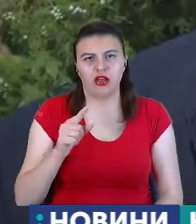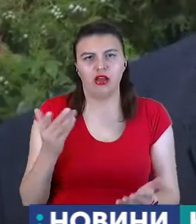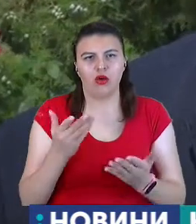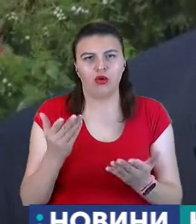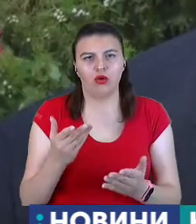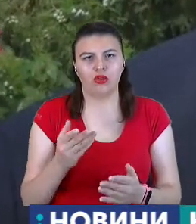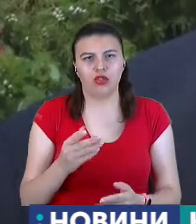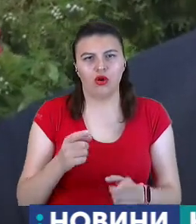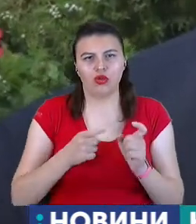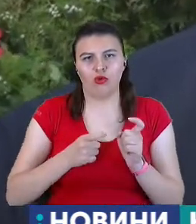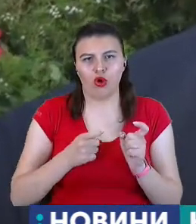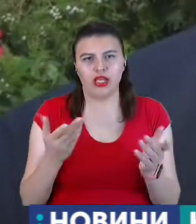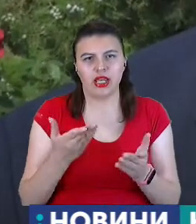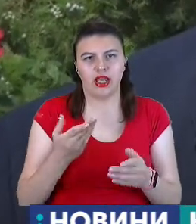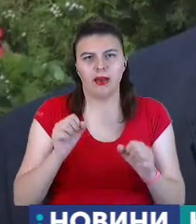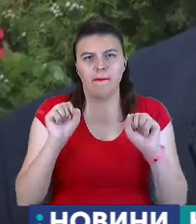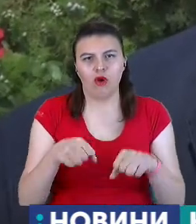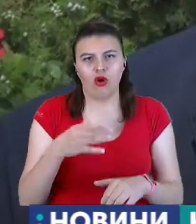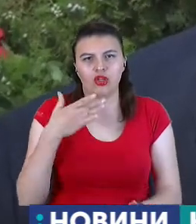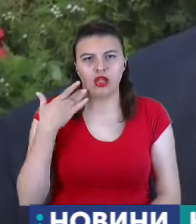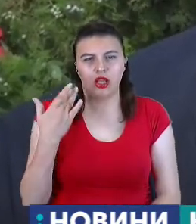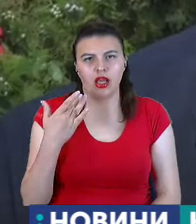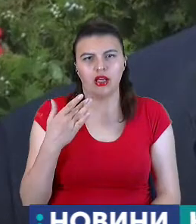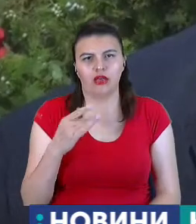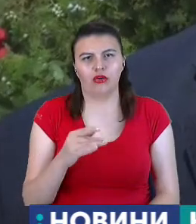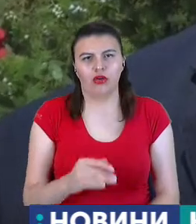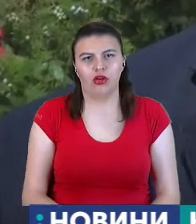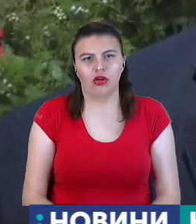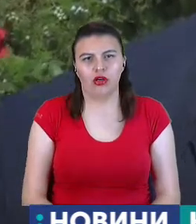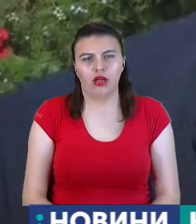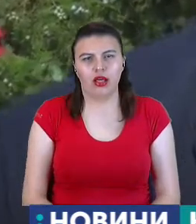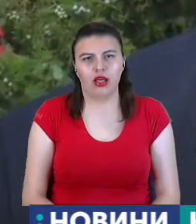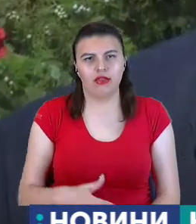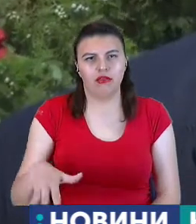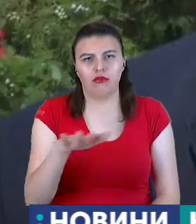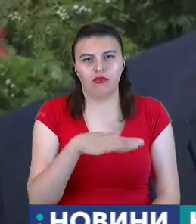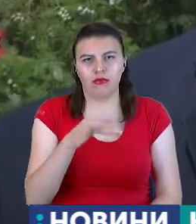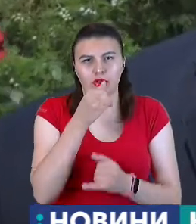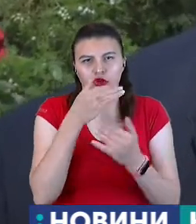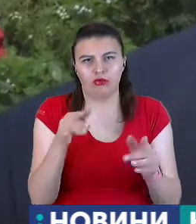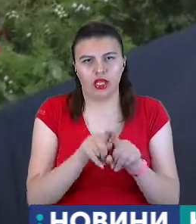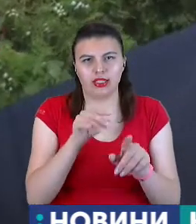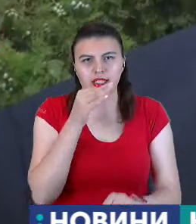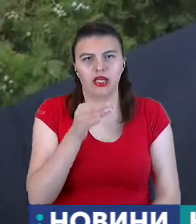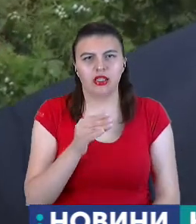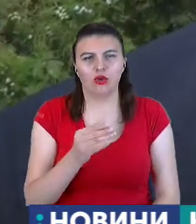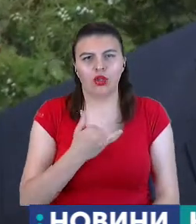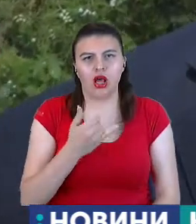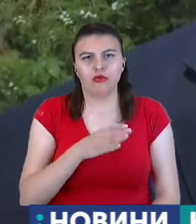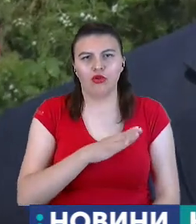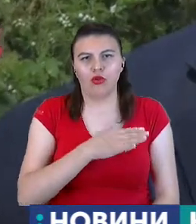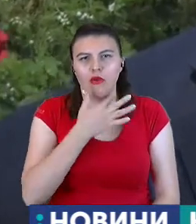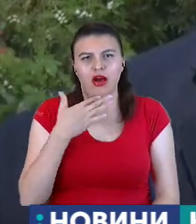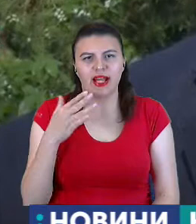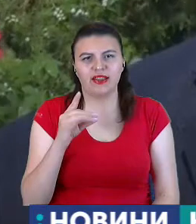якогось озброєння, яке може легко добувати там на певні території. Ні, не можемо. У нас було багато диверсантів,